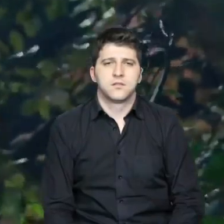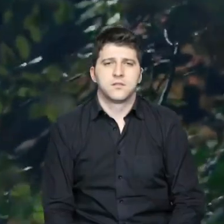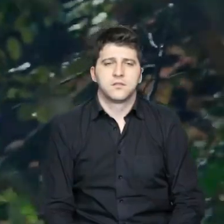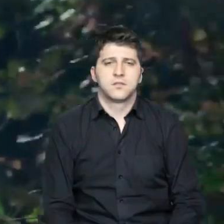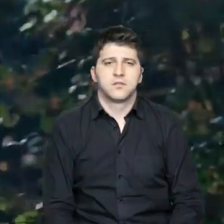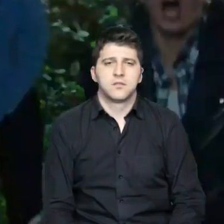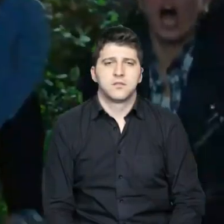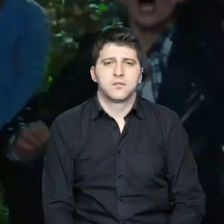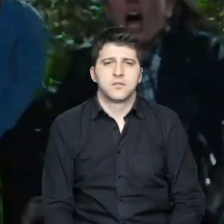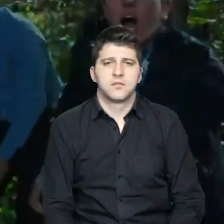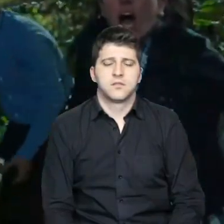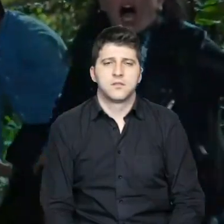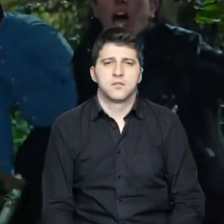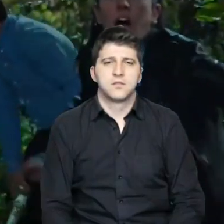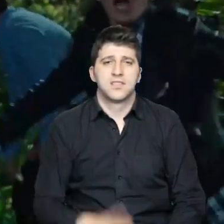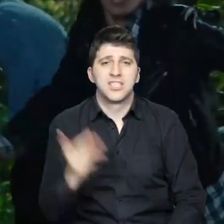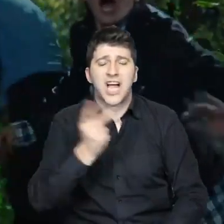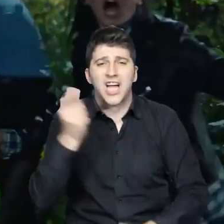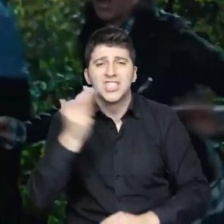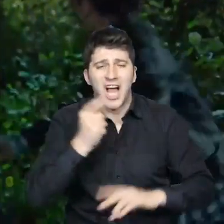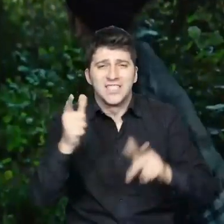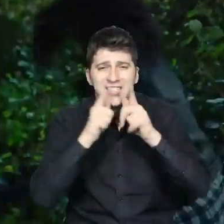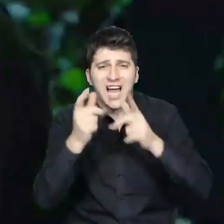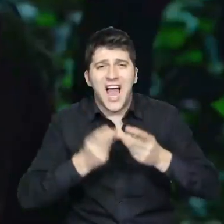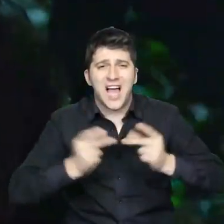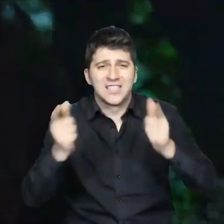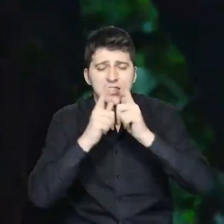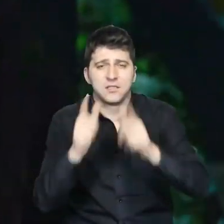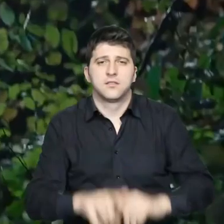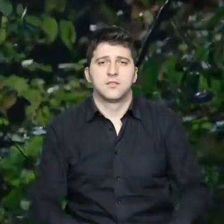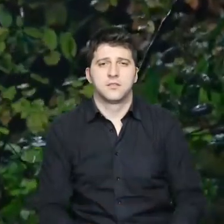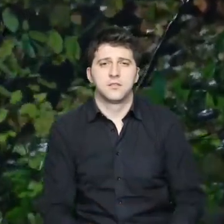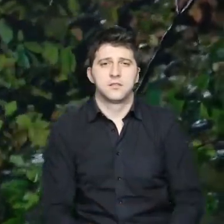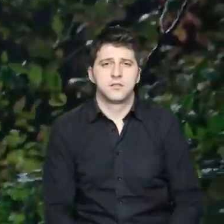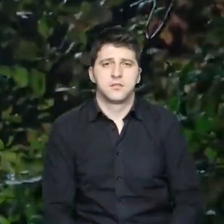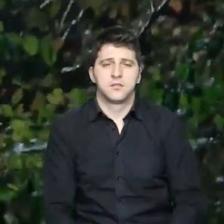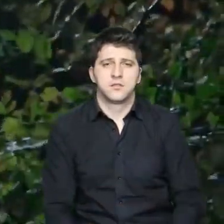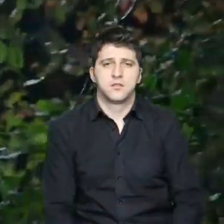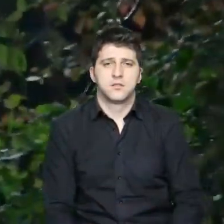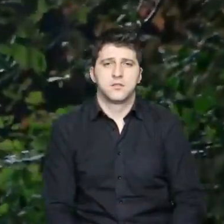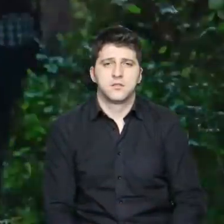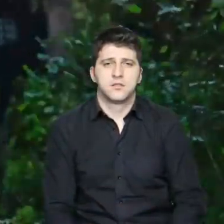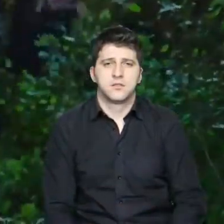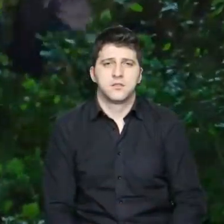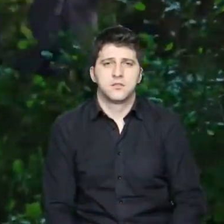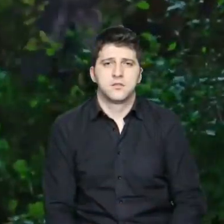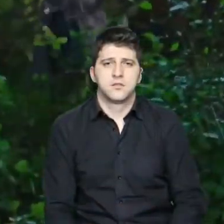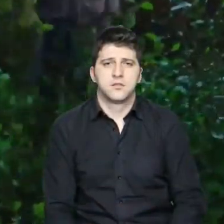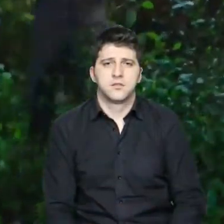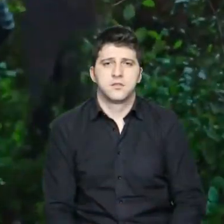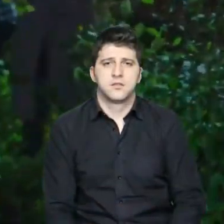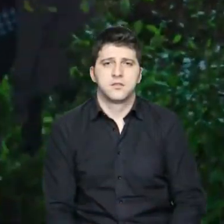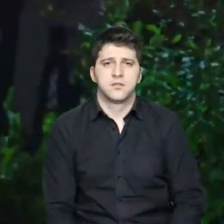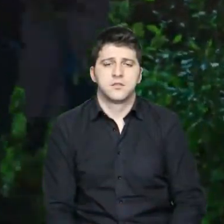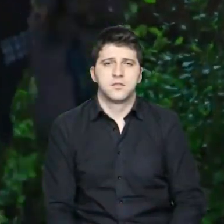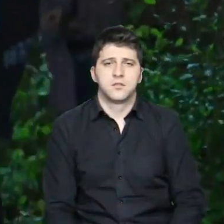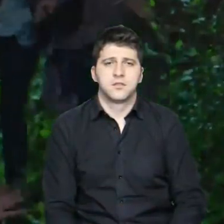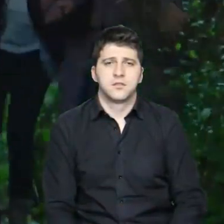Suyu bıraktılar, yere düştü. Yaklaşan santral gibi iri biri ama seçilemiyor. Hepsi 40. Aysu gözyaşlarıyla kala